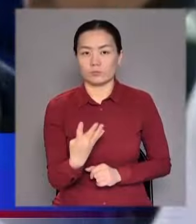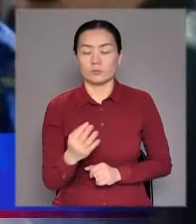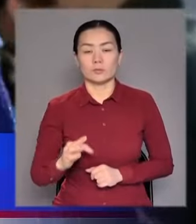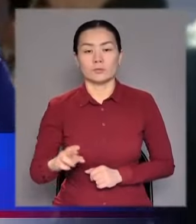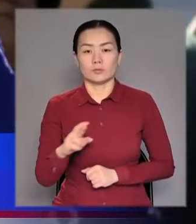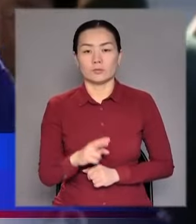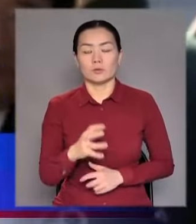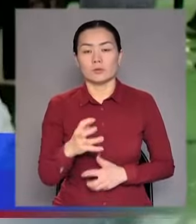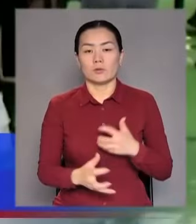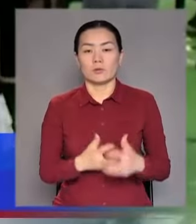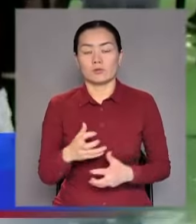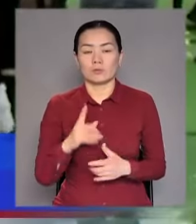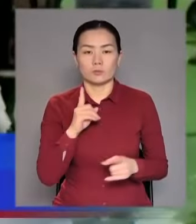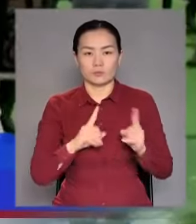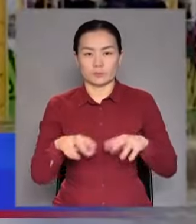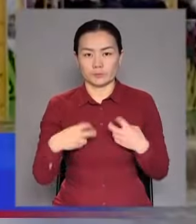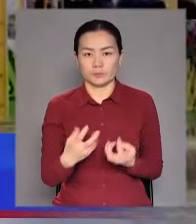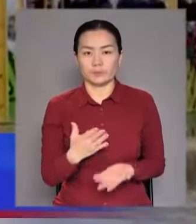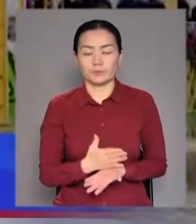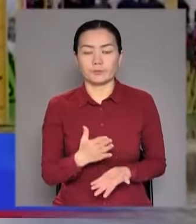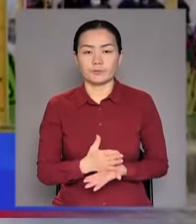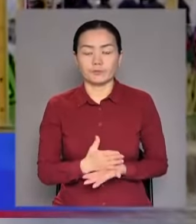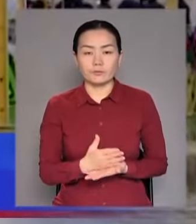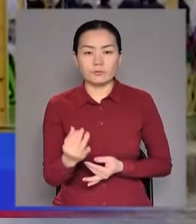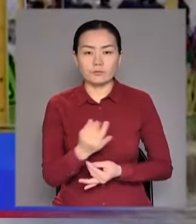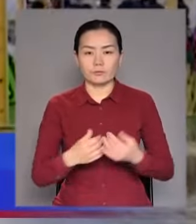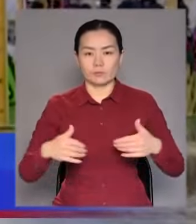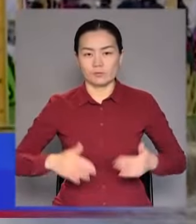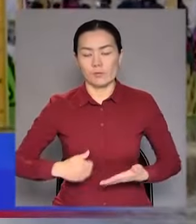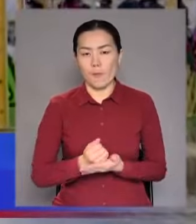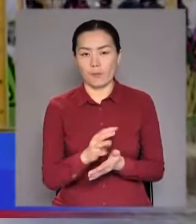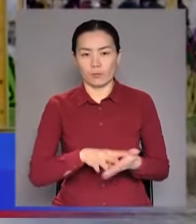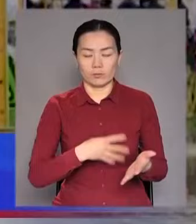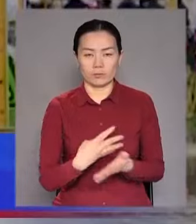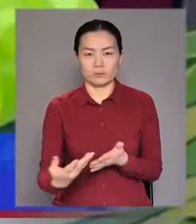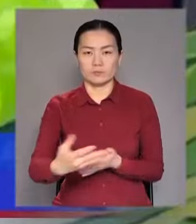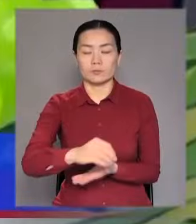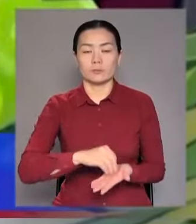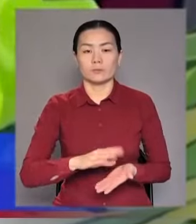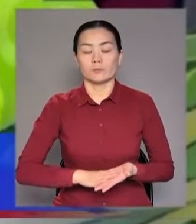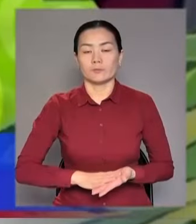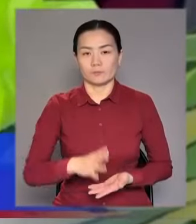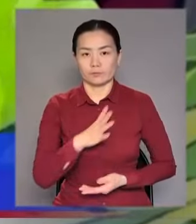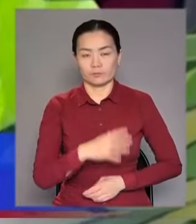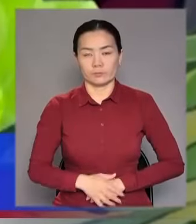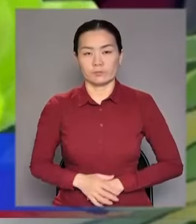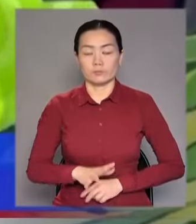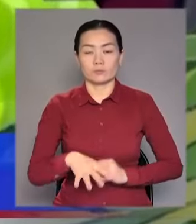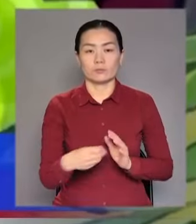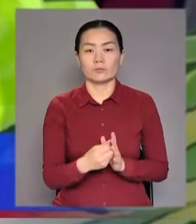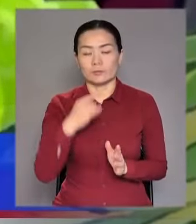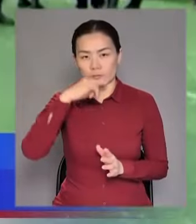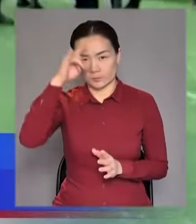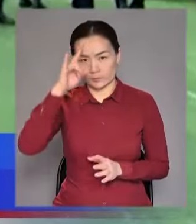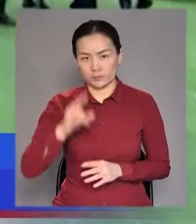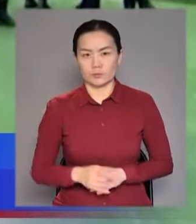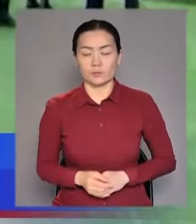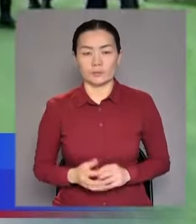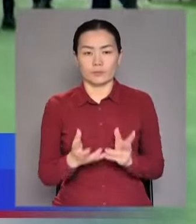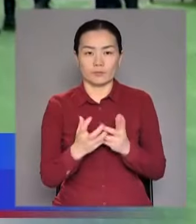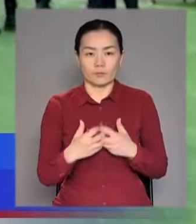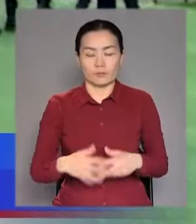24 қаңтарда Халқым кеңесі осыған дейін қолданыста болып келген күнтізбенің орнына Григориан күнтізбесін енгізген. Осы кезде қазақтың жыл